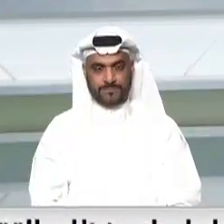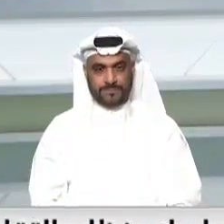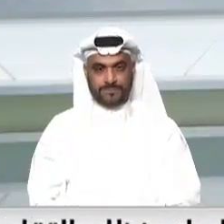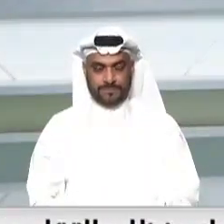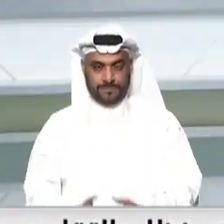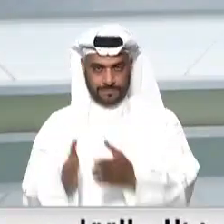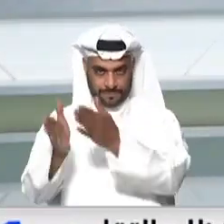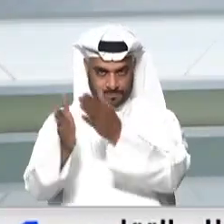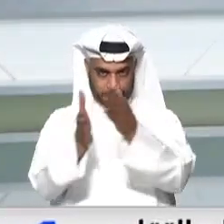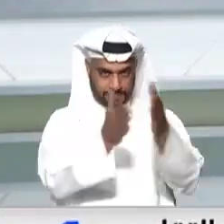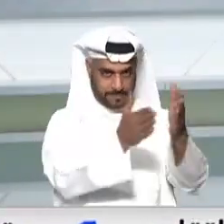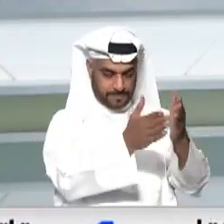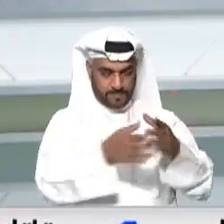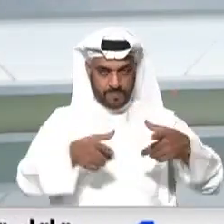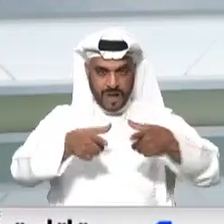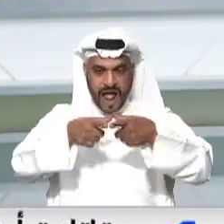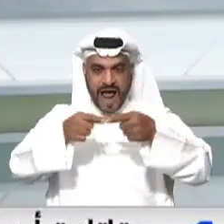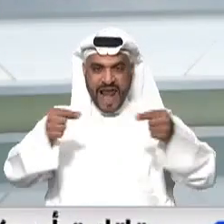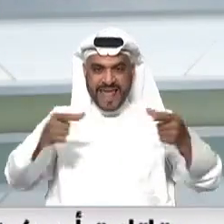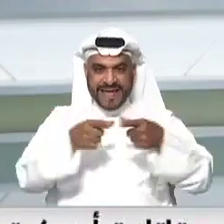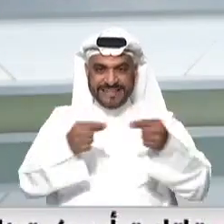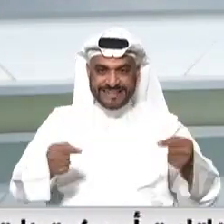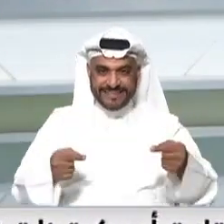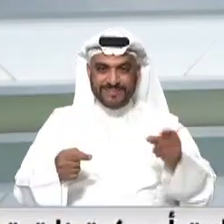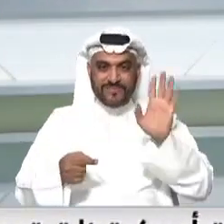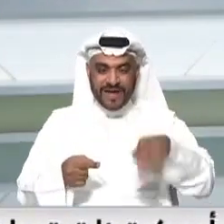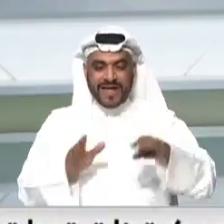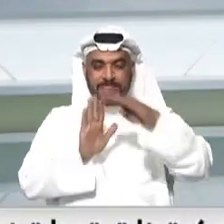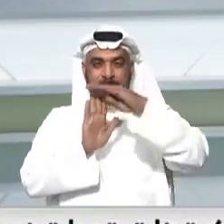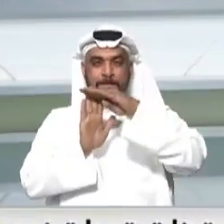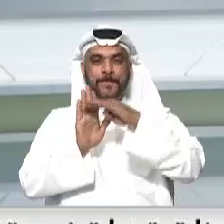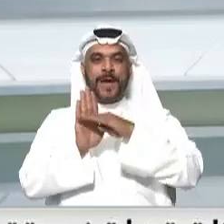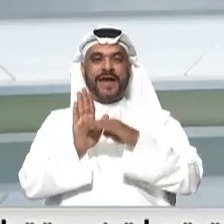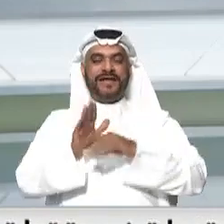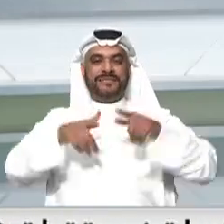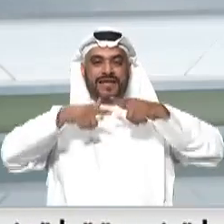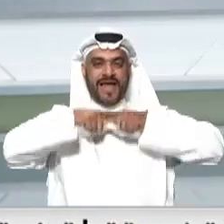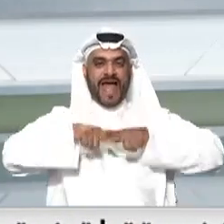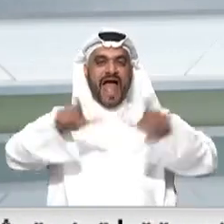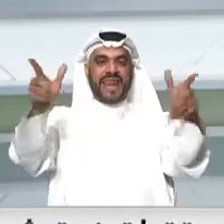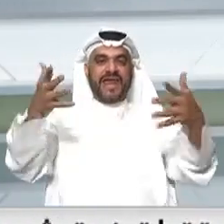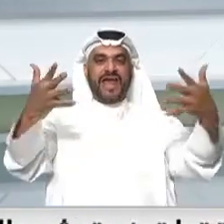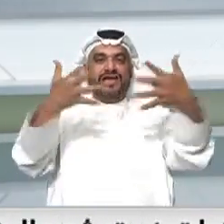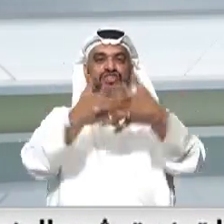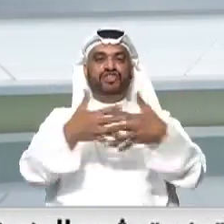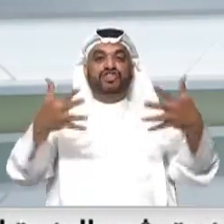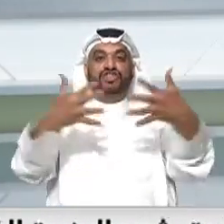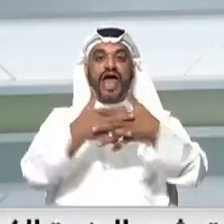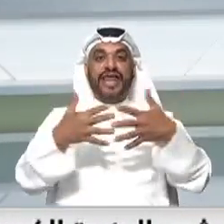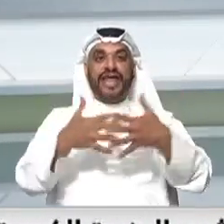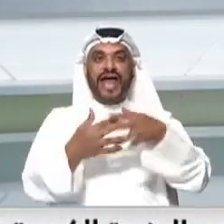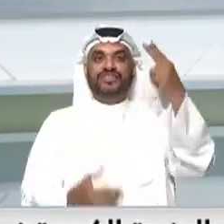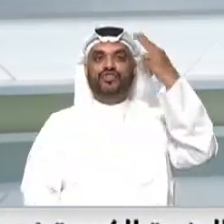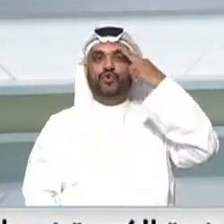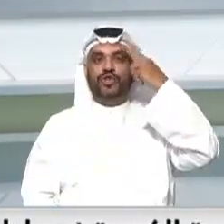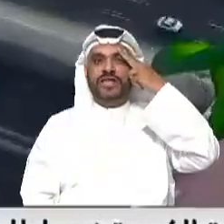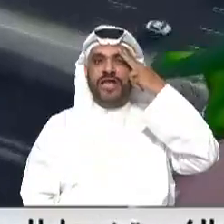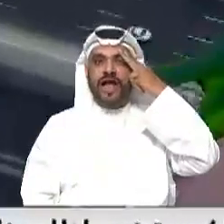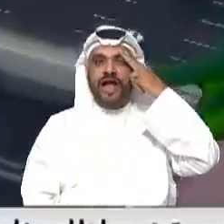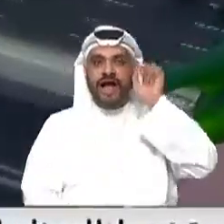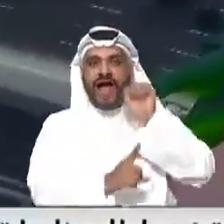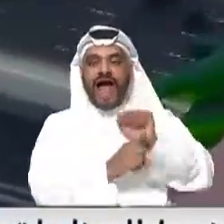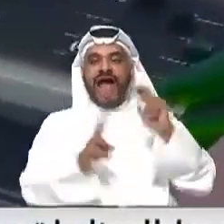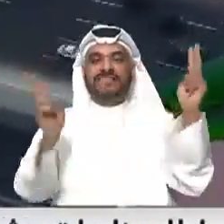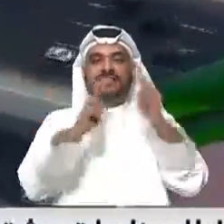خليجيا وفي اطار برنامجها لصكوك الدوليه اعلنت الشركه السعوديه للكهرباء عن انتهائها من طرح